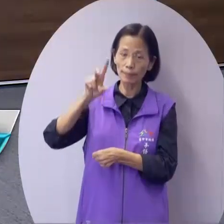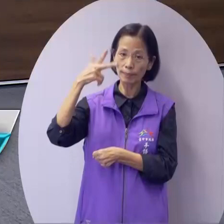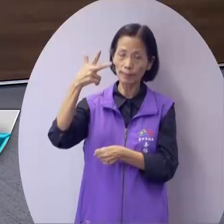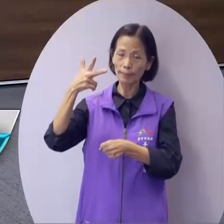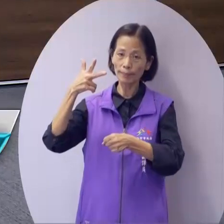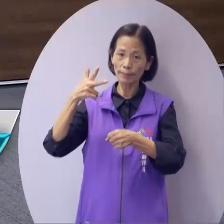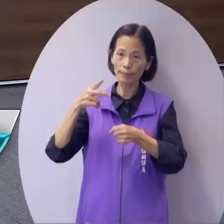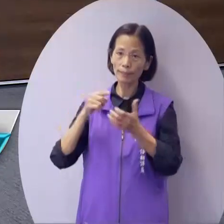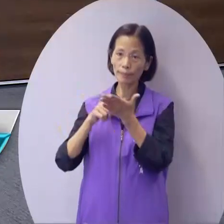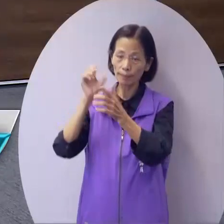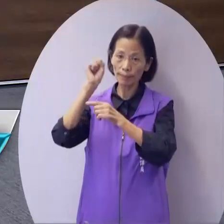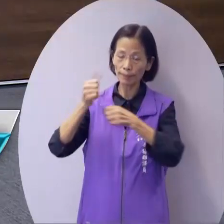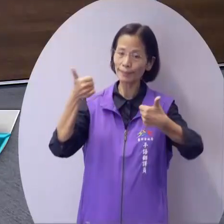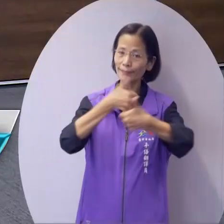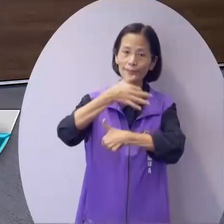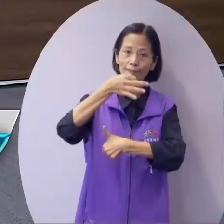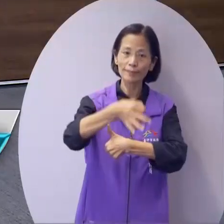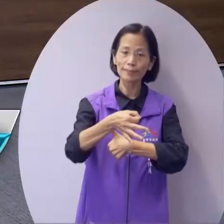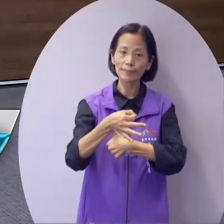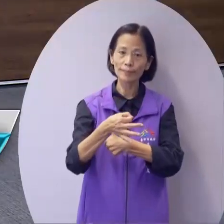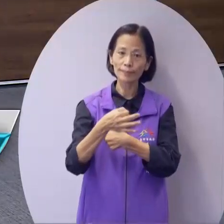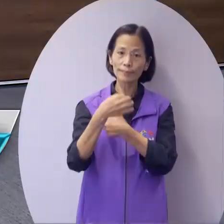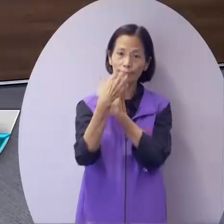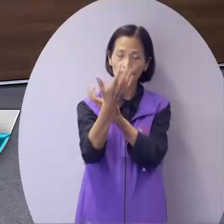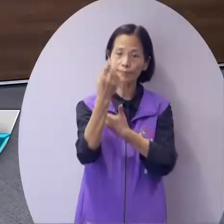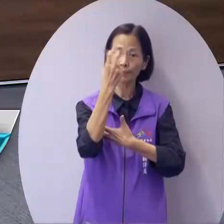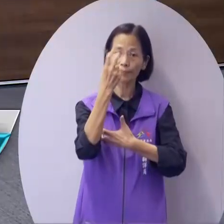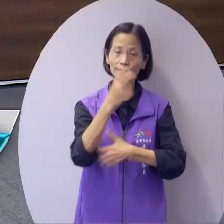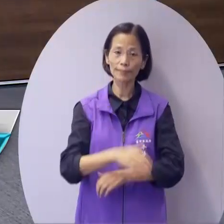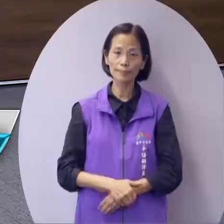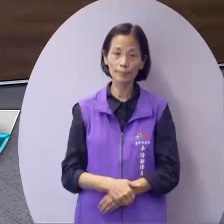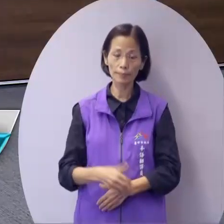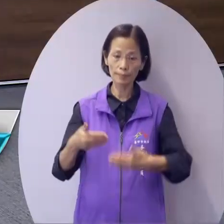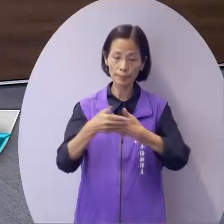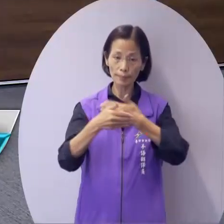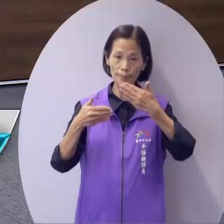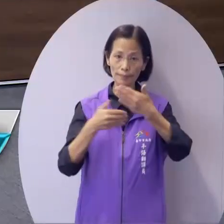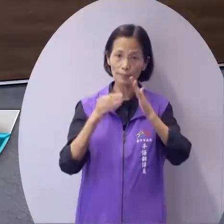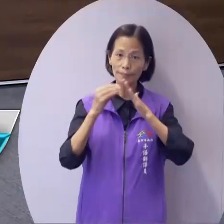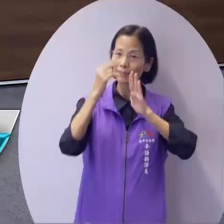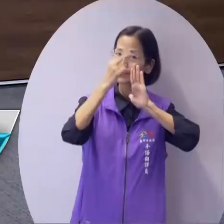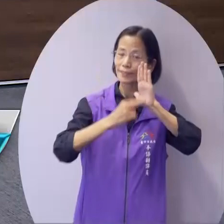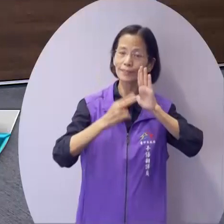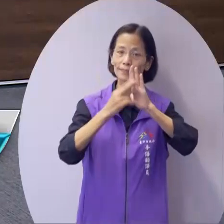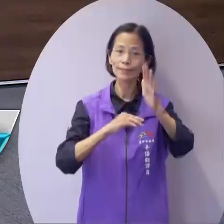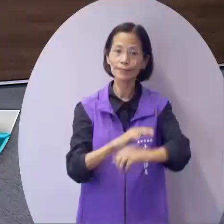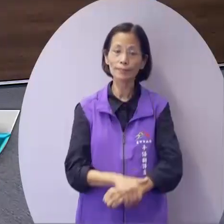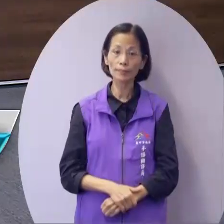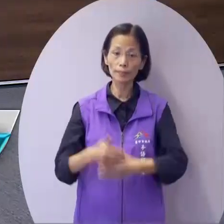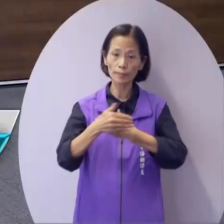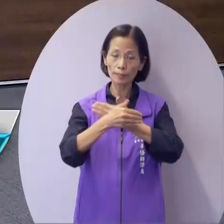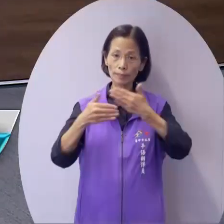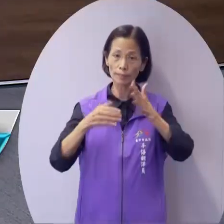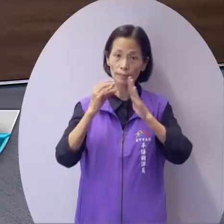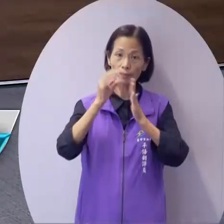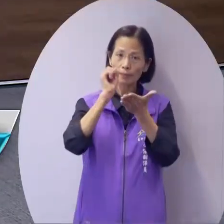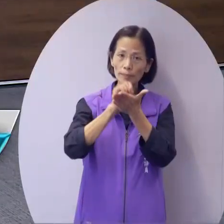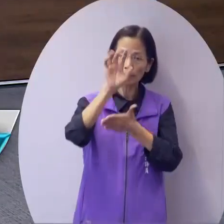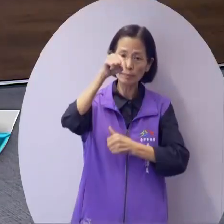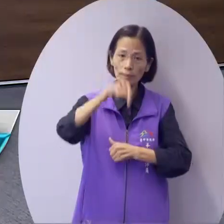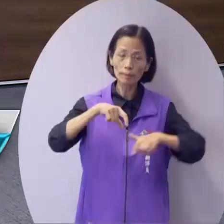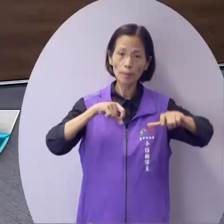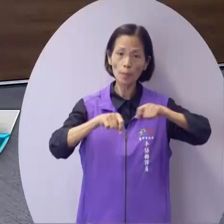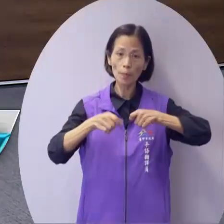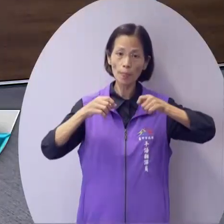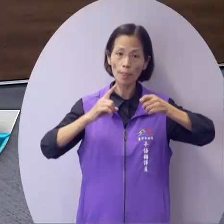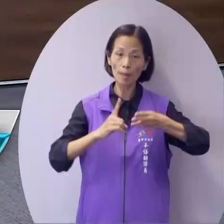506057元，你请同意办理先行垫付，敬请审议，请交通局说明。 交通局报告，这个案子主